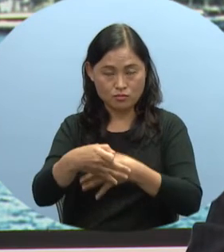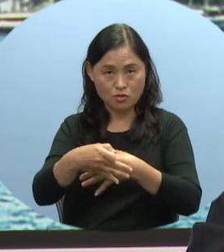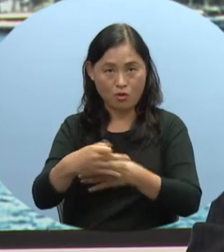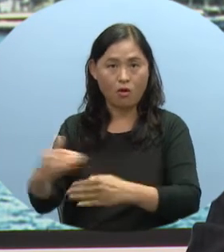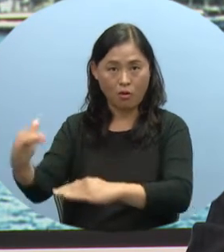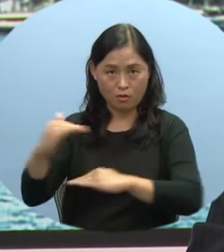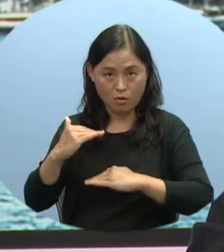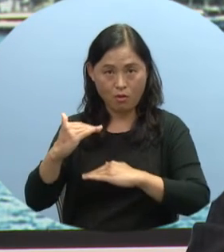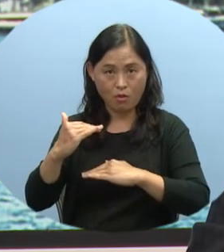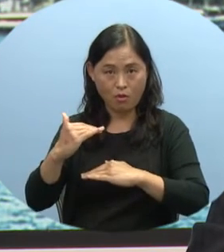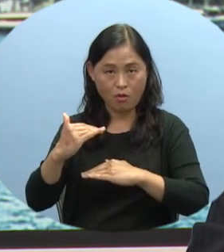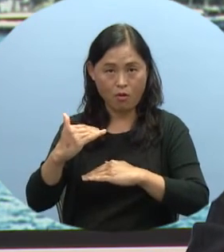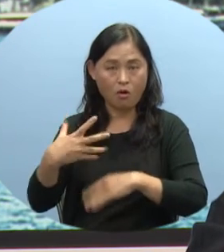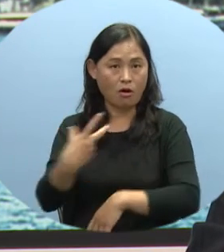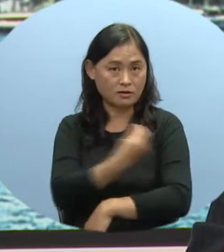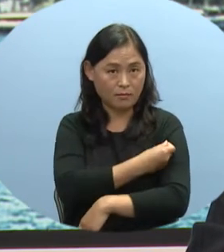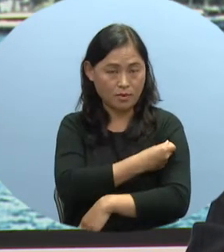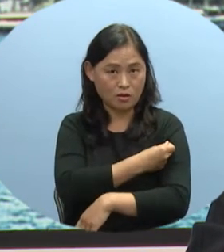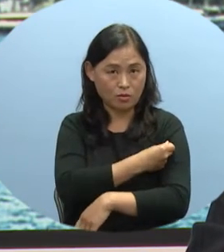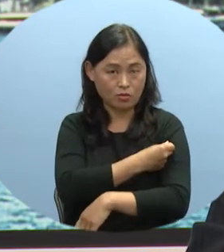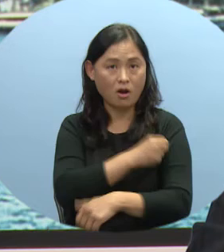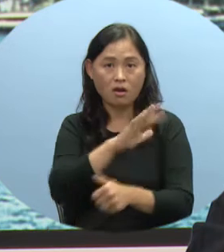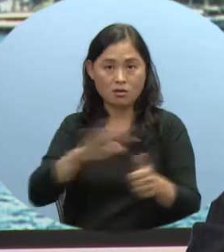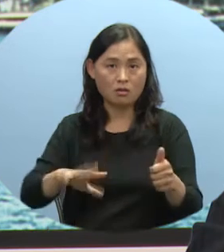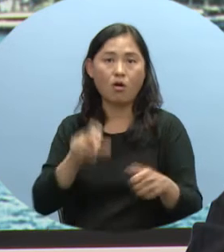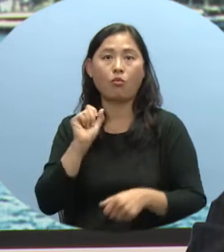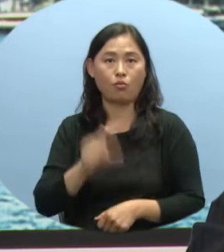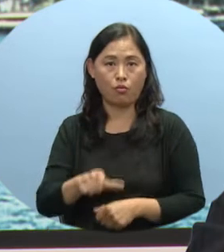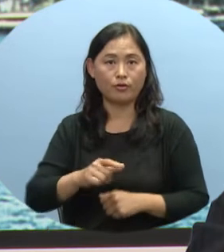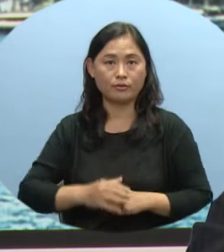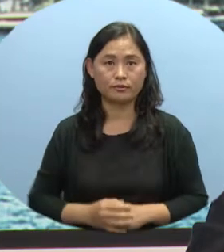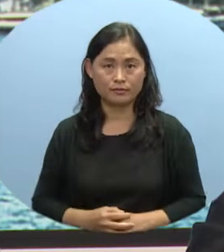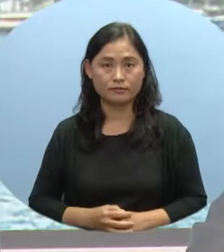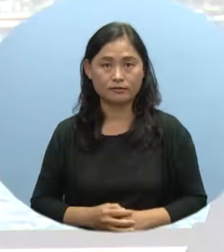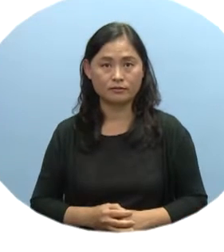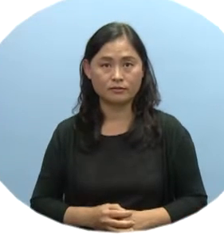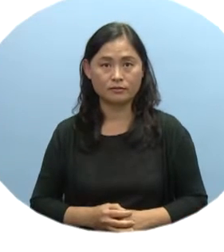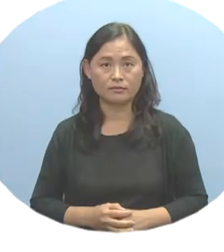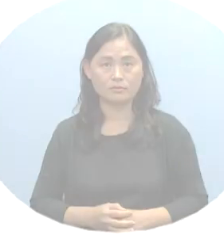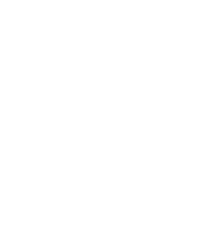口供港嘅復星醫藥 BioNTech 疫苗係唔會咧係受到影響嘅。